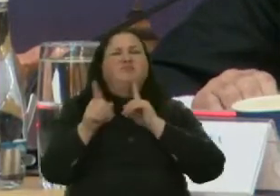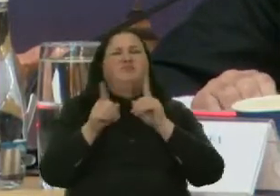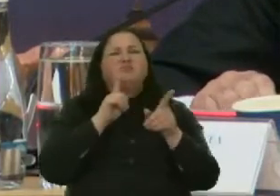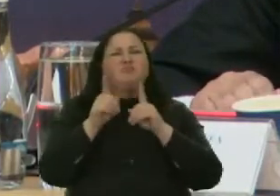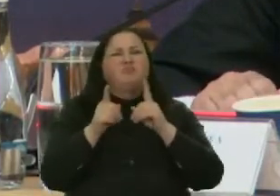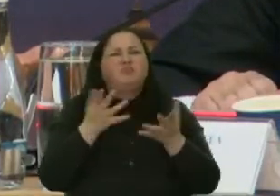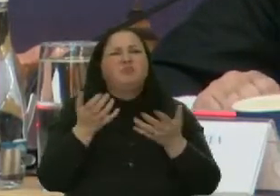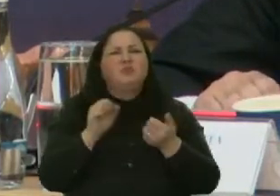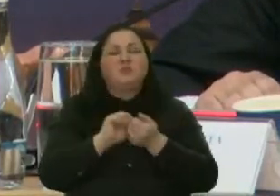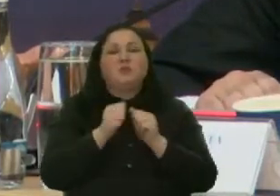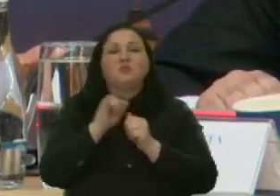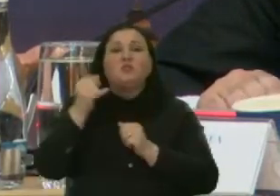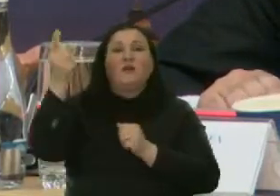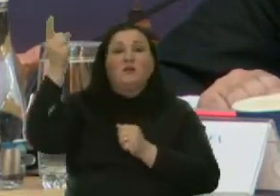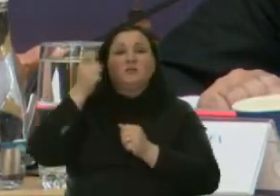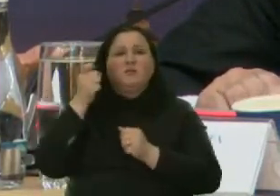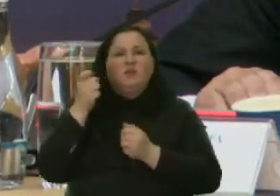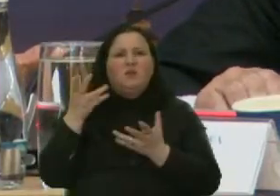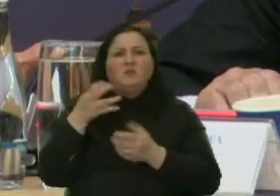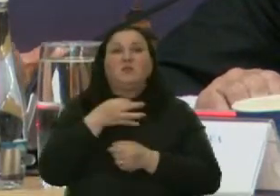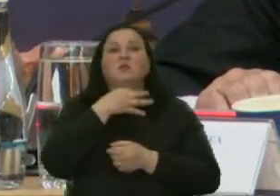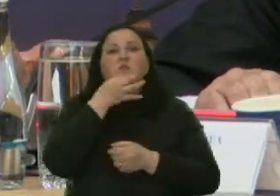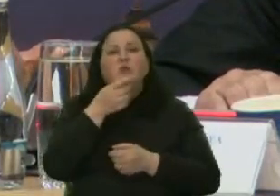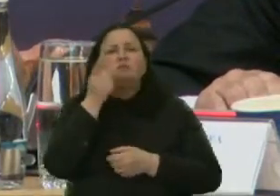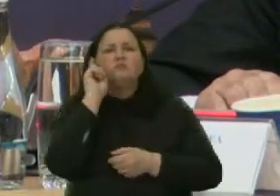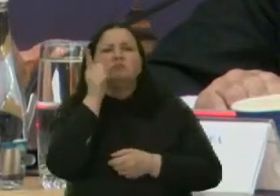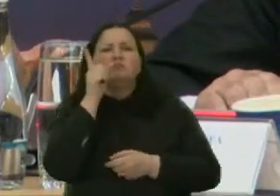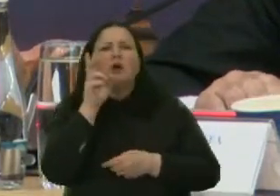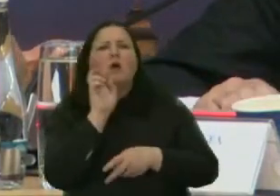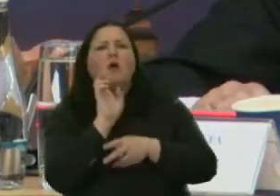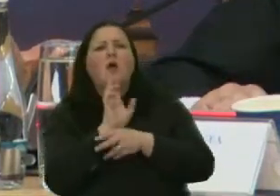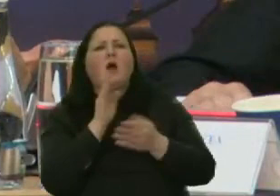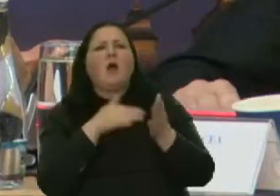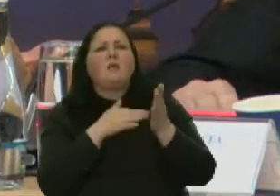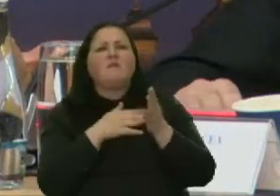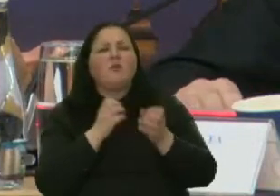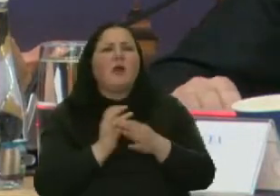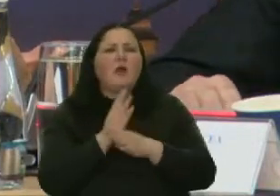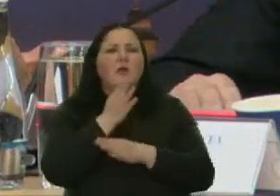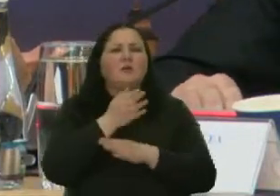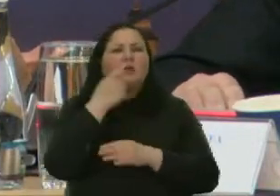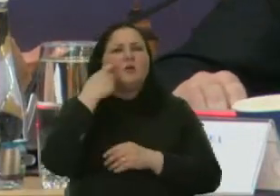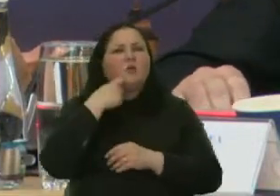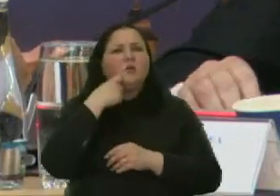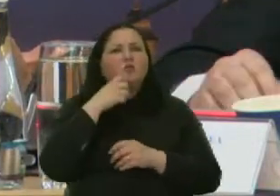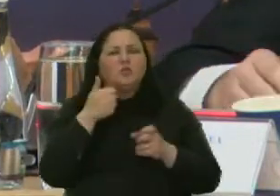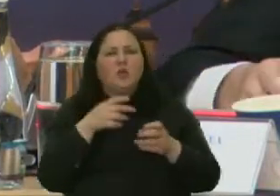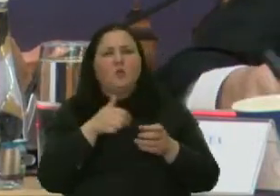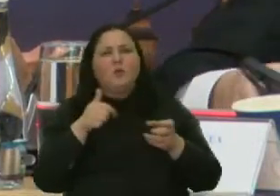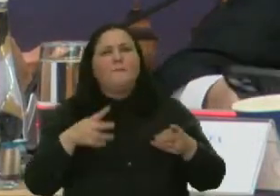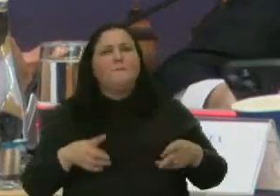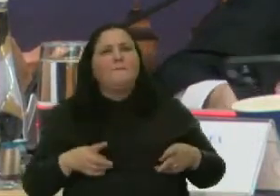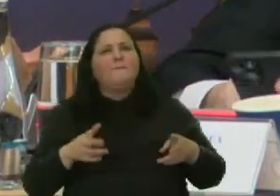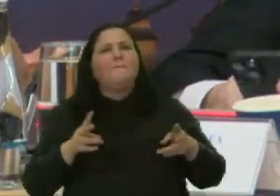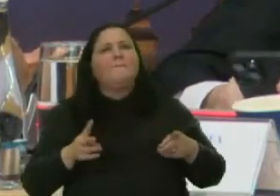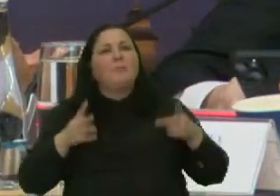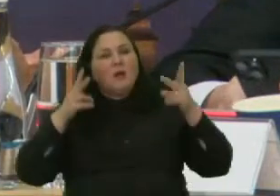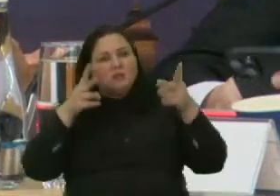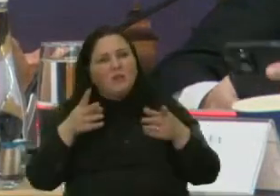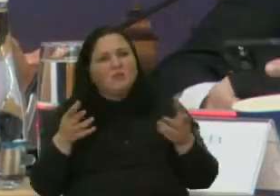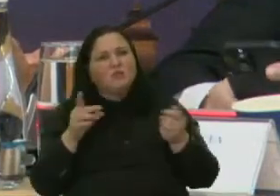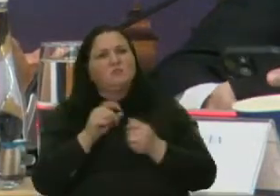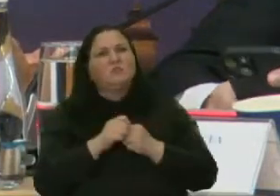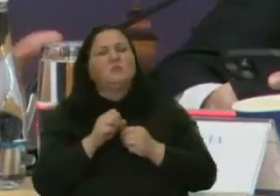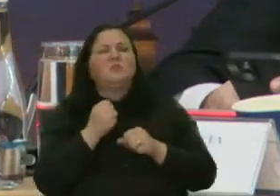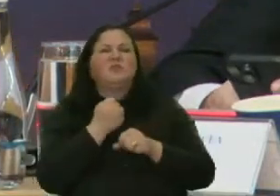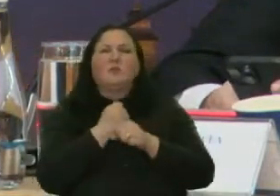știu eu să vină cineva de pe martie să ne spună că ai nevoie la intrarea în Cluj din zona aceea de un pasaj mai trebuie foarte